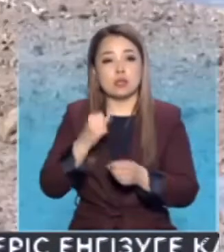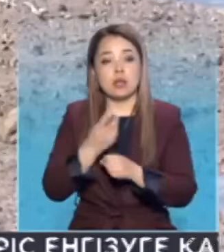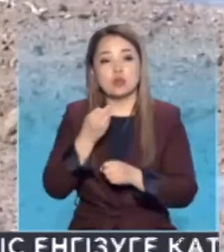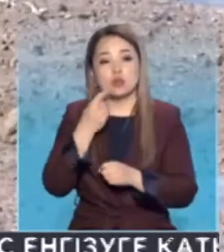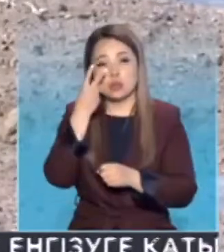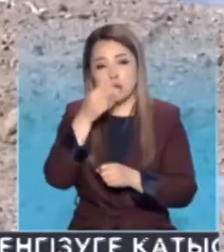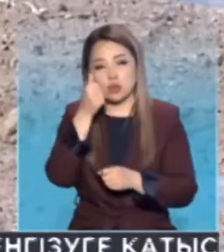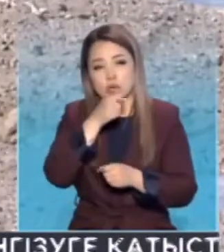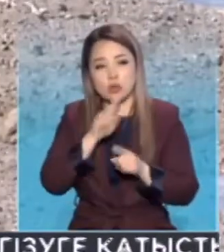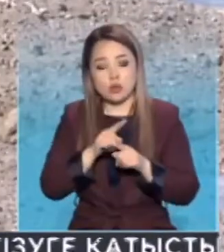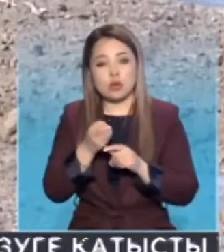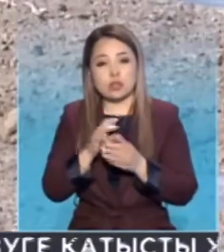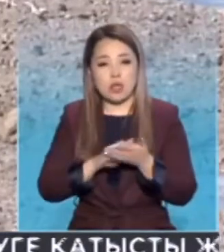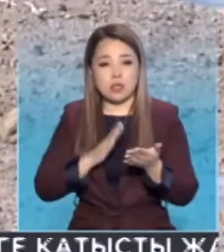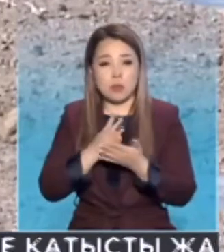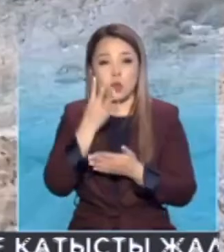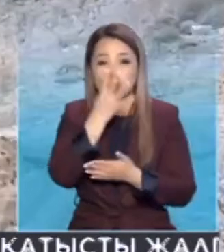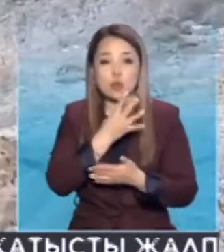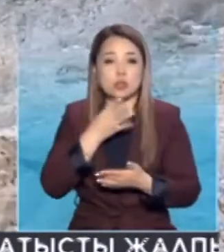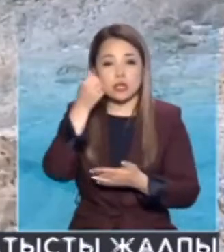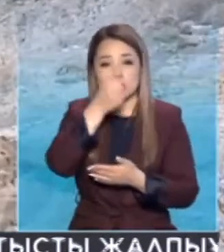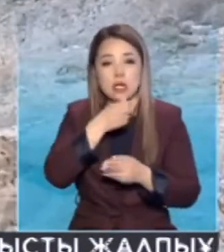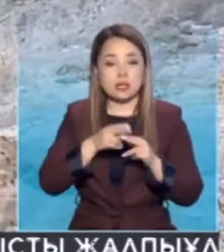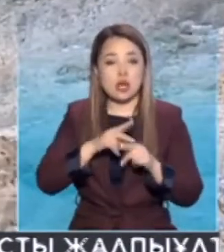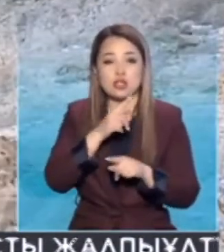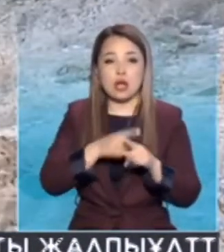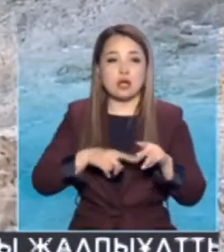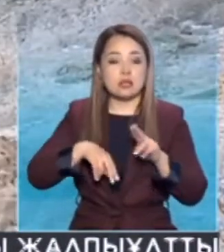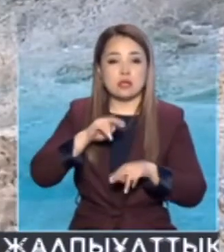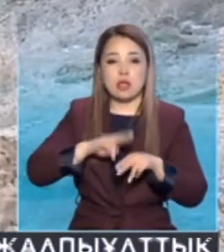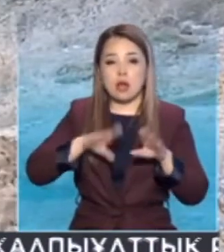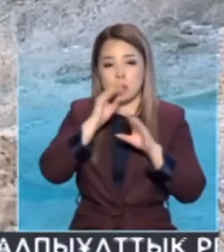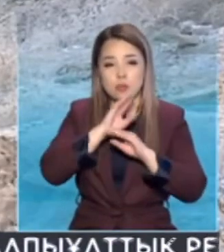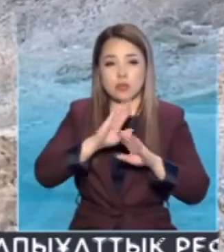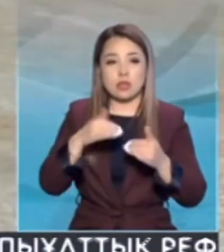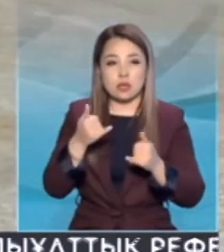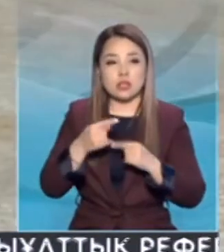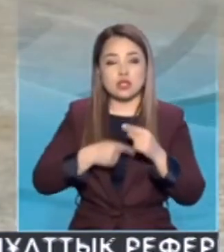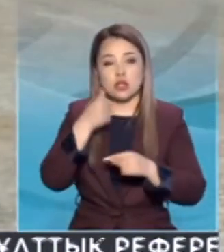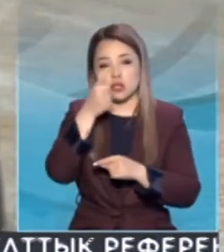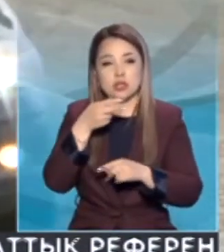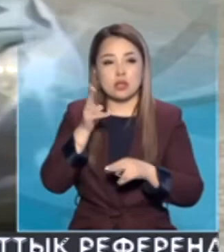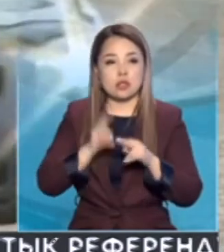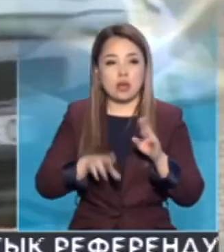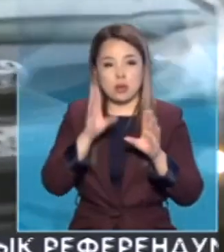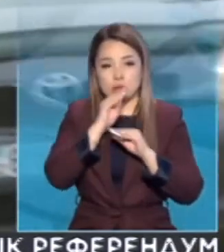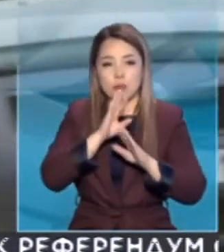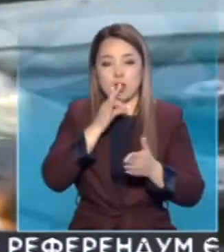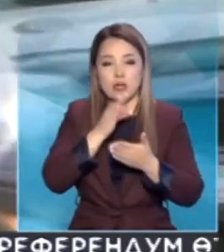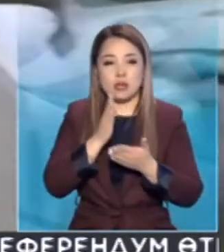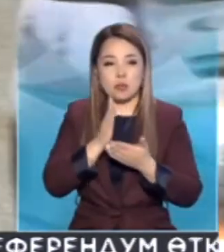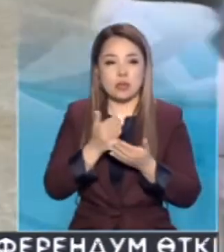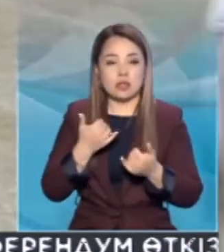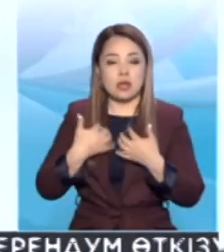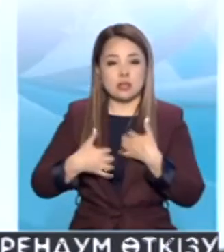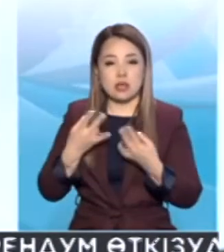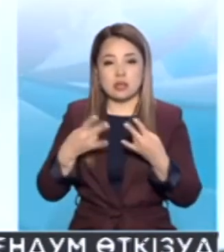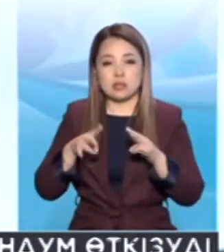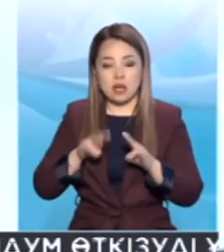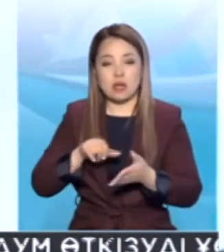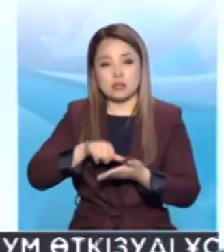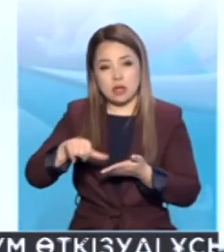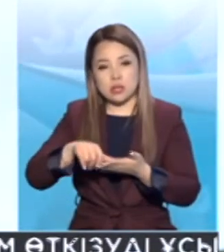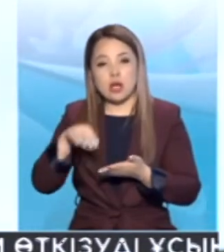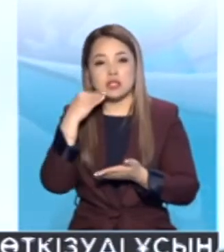жылға созылып кету қаупі бар. 4 жылда ең құрғанда жартысы салынбаған автобан келер жазда аяқтала қоятынына жұрт сенбейді. Енді асығыс істегенін де қаламайды.